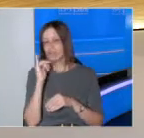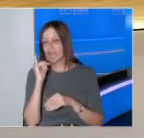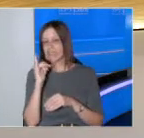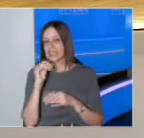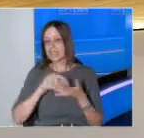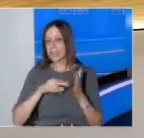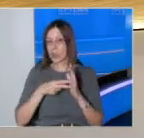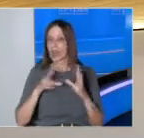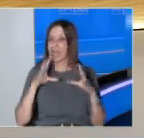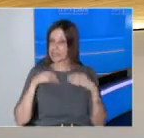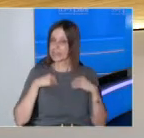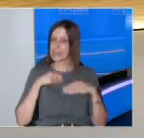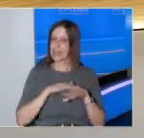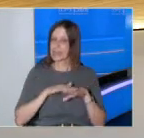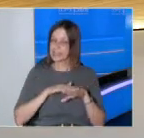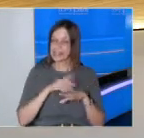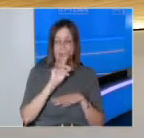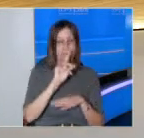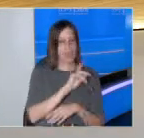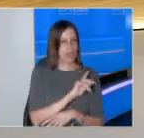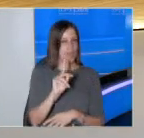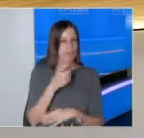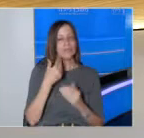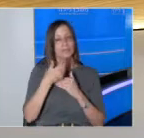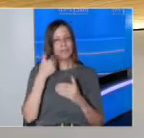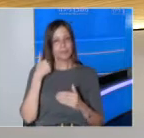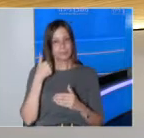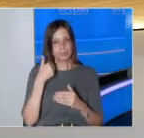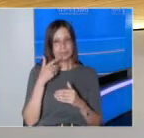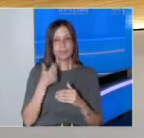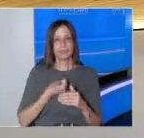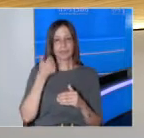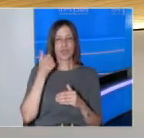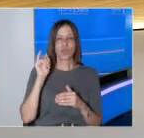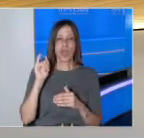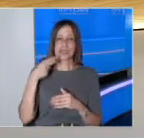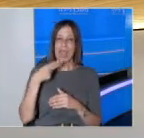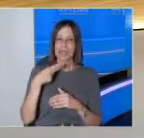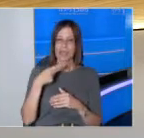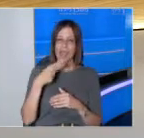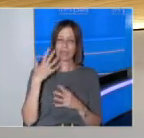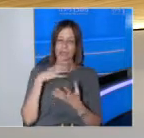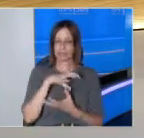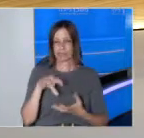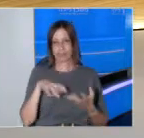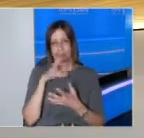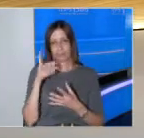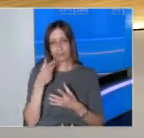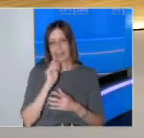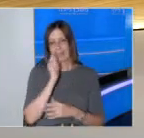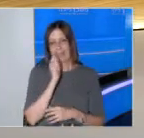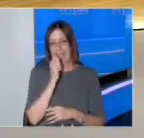פוליטיקאי הסכים להתנצל ואיזה לא, אבל עוד לפני כן. השר יועז הנדל עורר היום שערה כאשר הוא